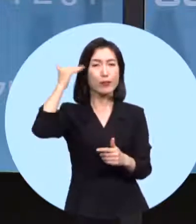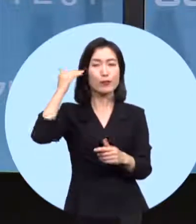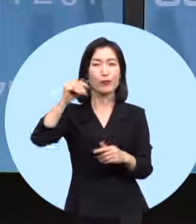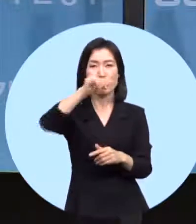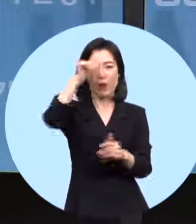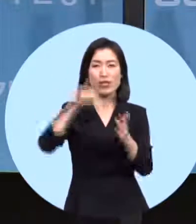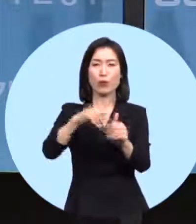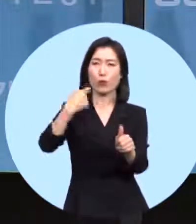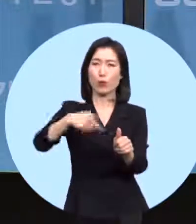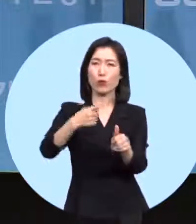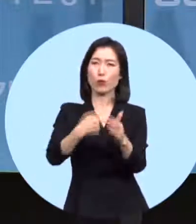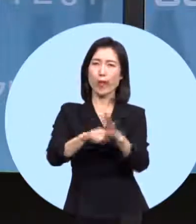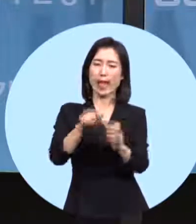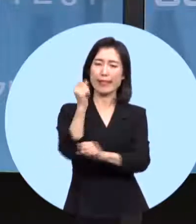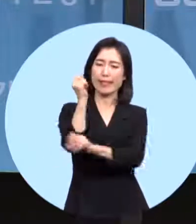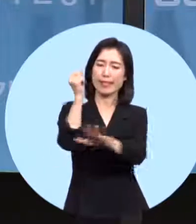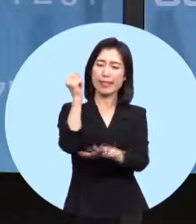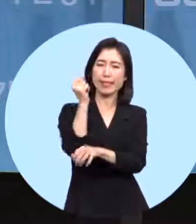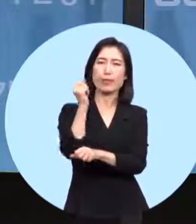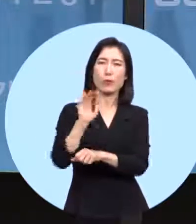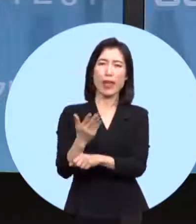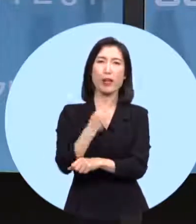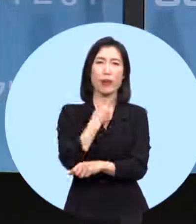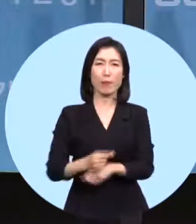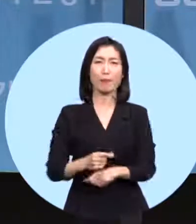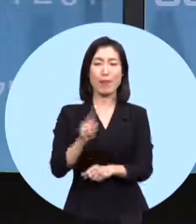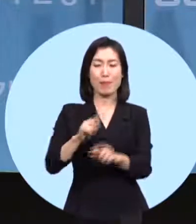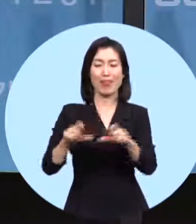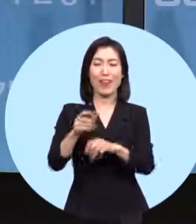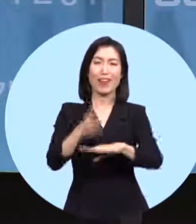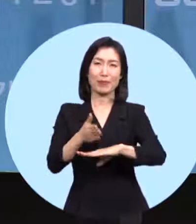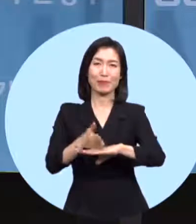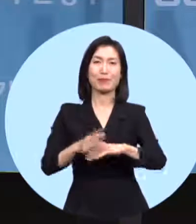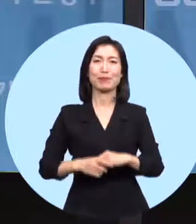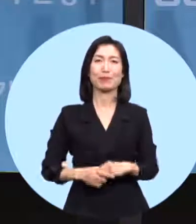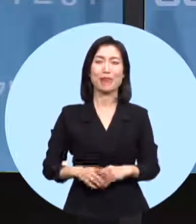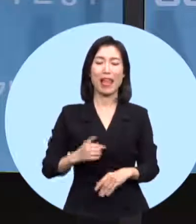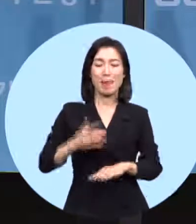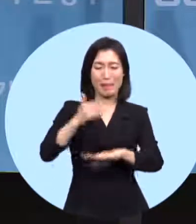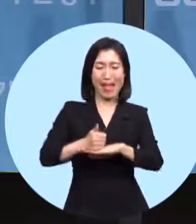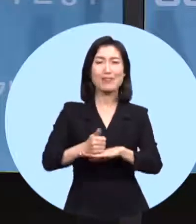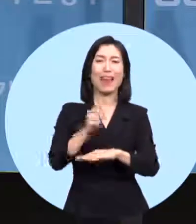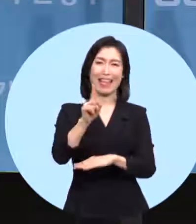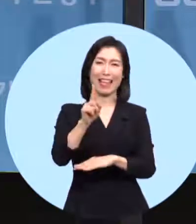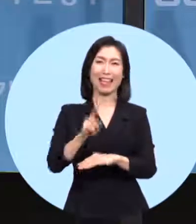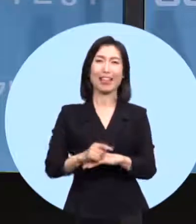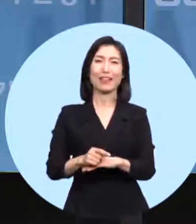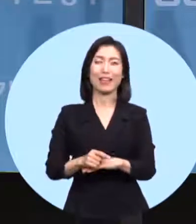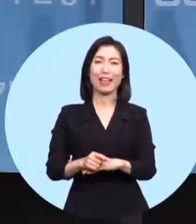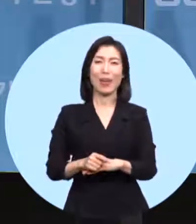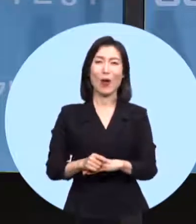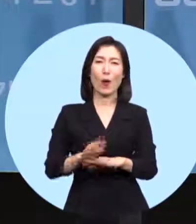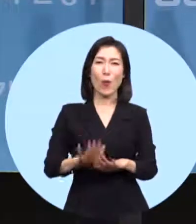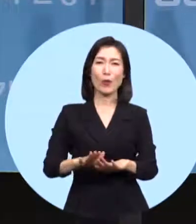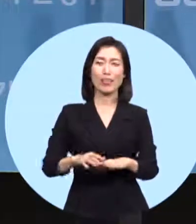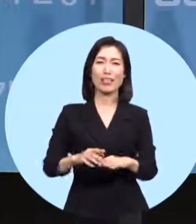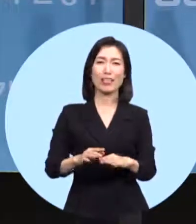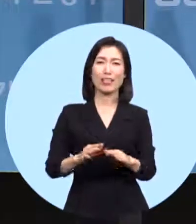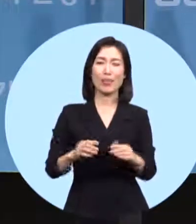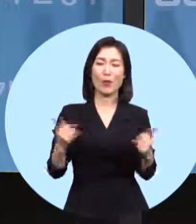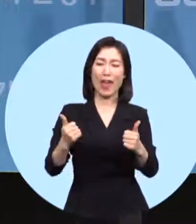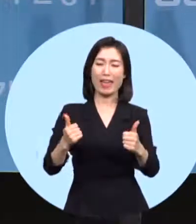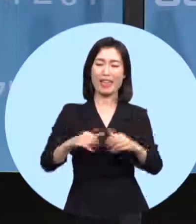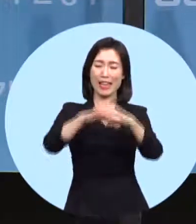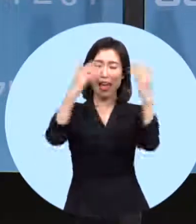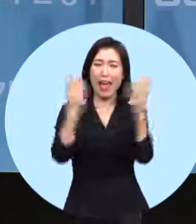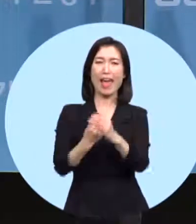발전을 위한 중요한 밑거름이 되기를 기대를 하겠습니다. 다시 한번 감사를 드리고요. 이제 마지막으로 오늘 총